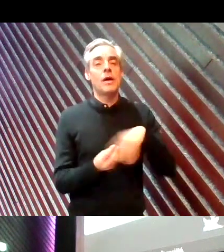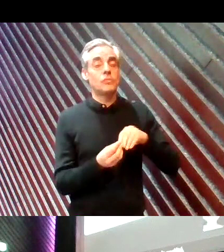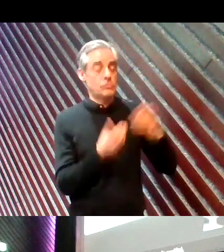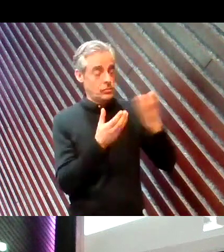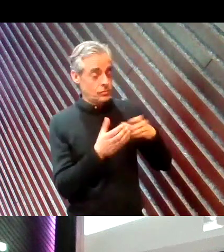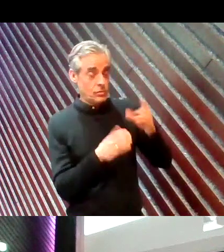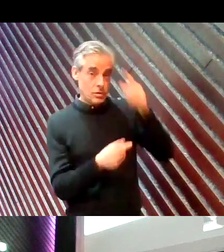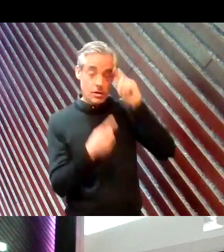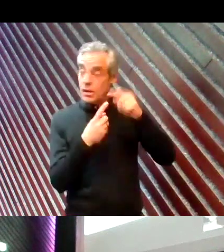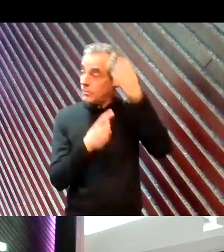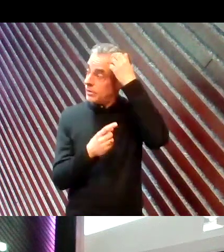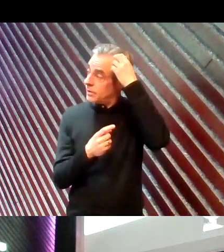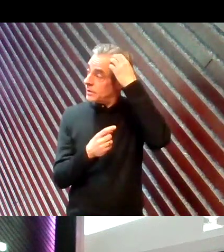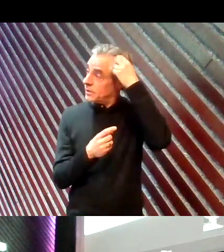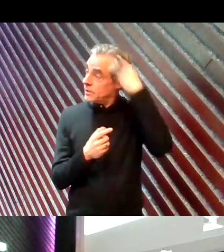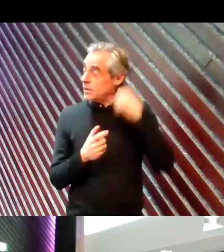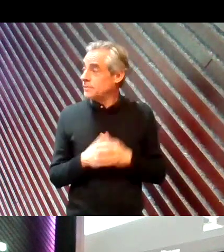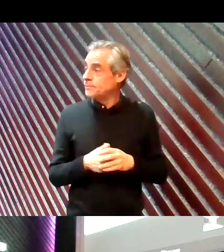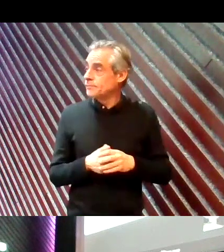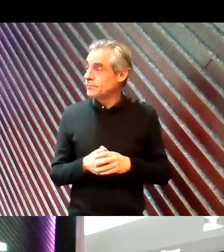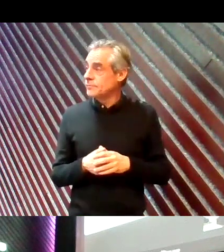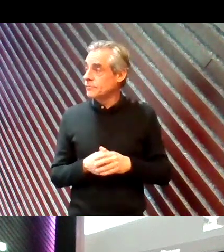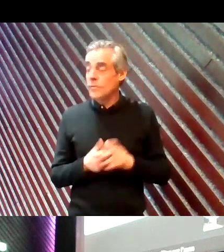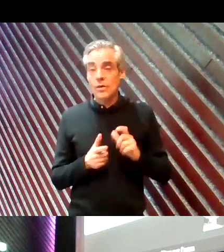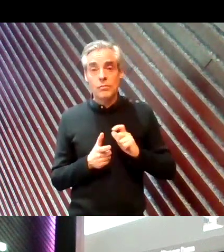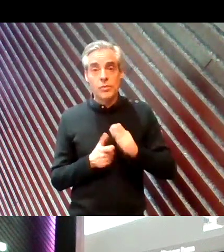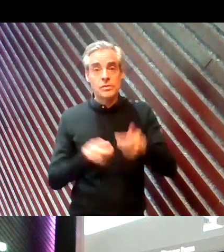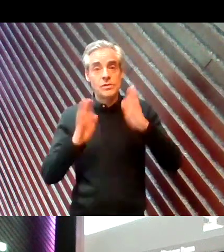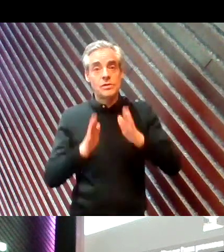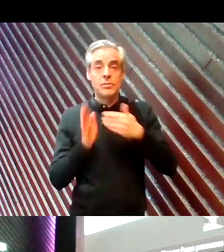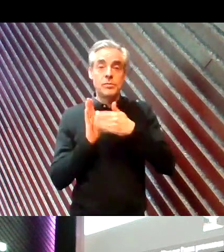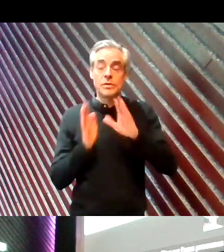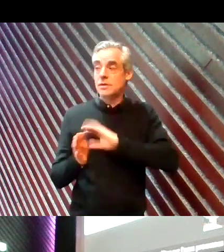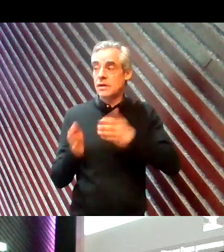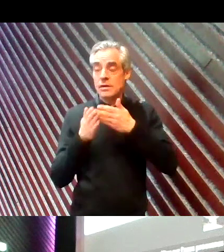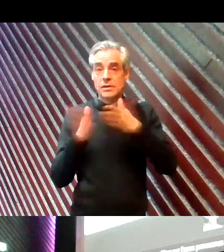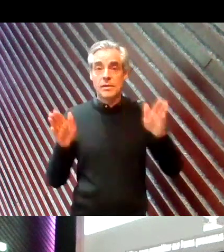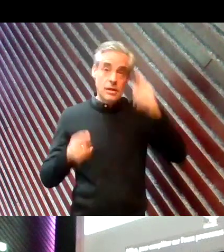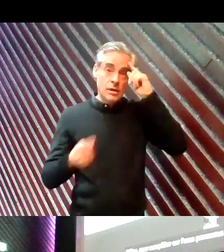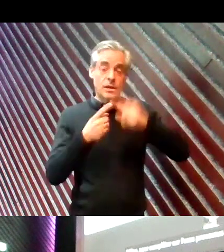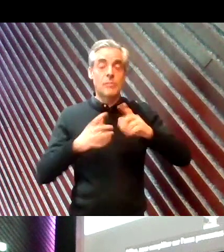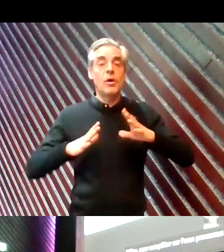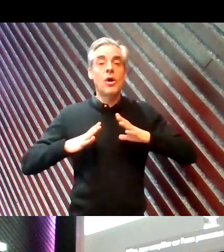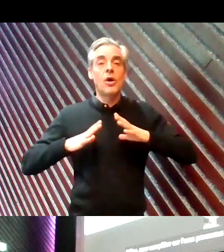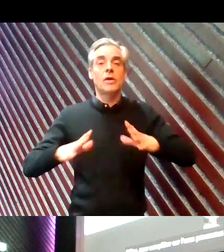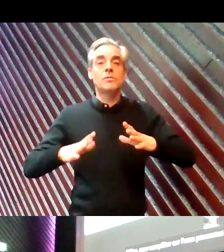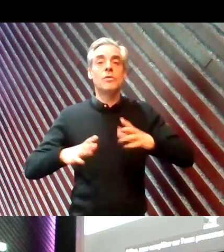sur l'axe le processus de s'il y peut-être ouvrir de façon plus large sur les questions de l'engagement citoyen.